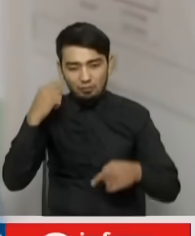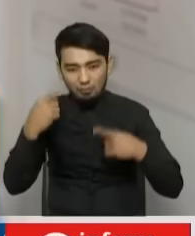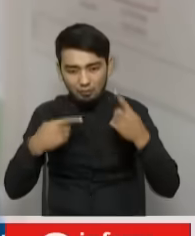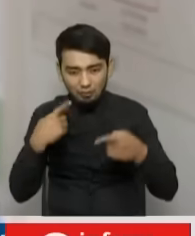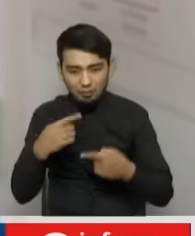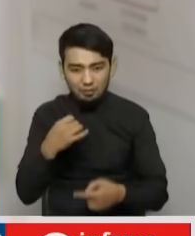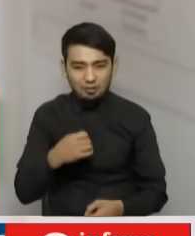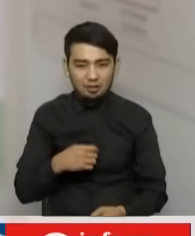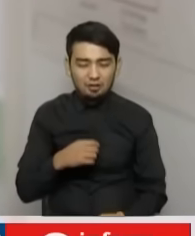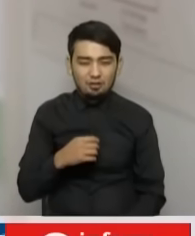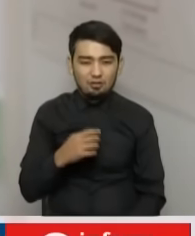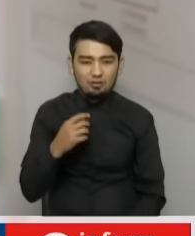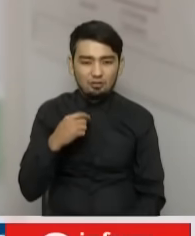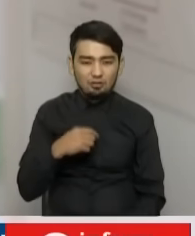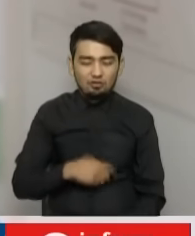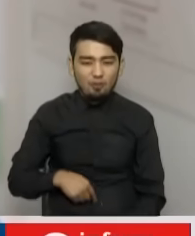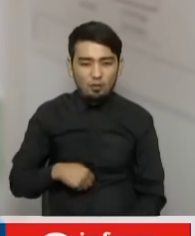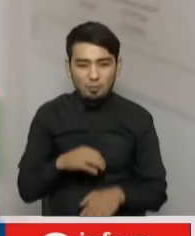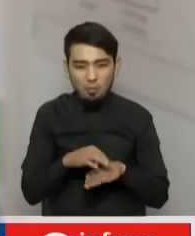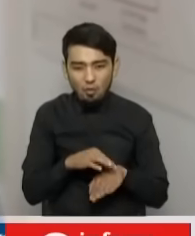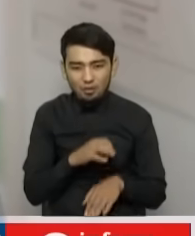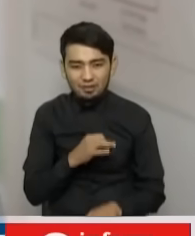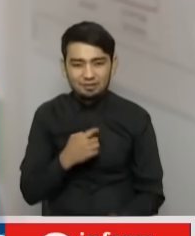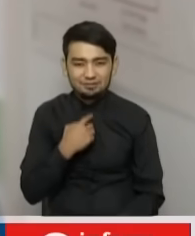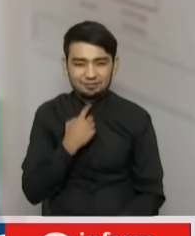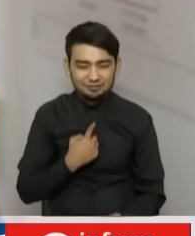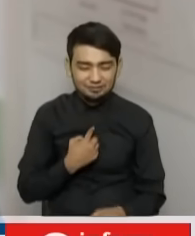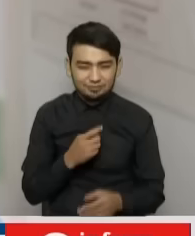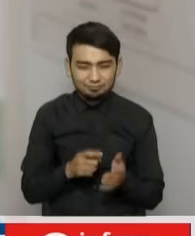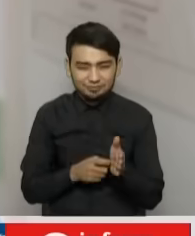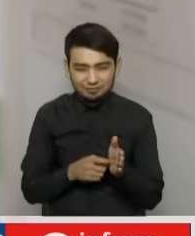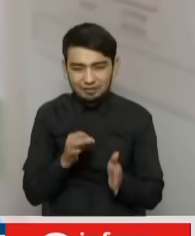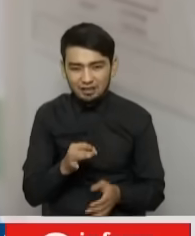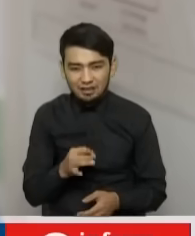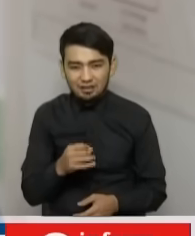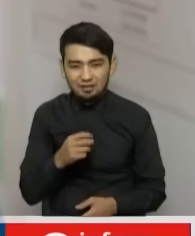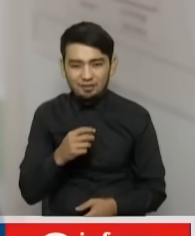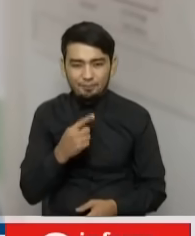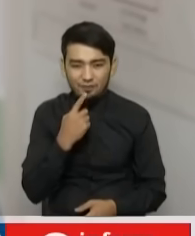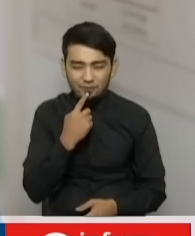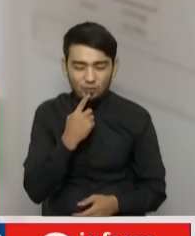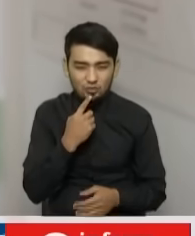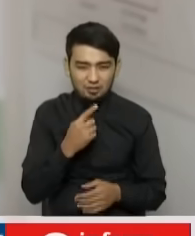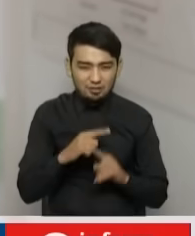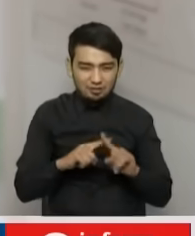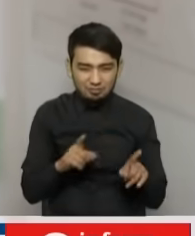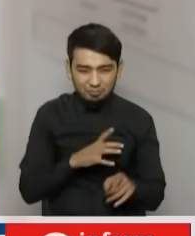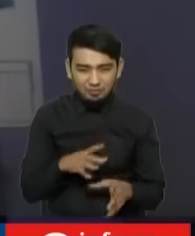және ішінің ауырсынуына, тамағының жыбырлауына, және ащы дәм келуіне шағымданып